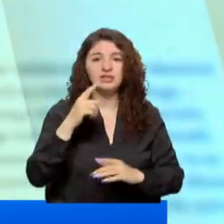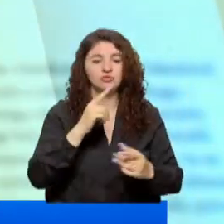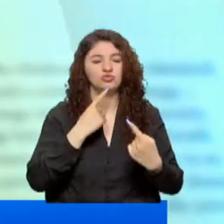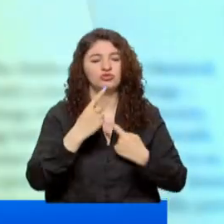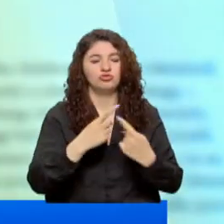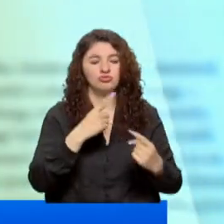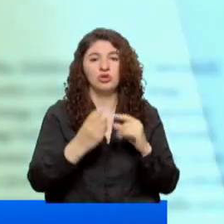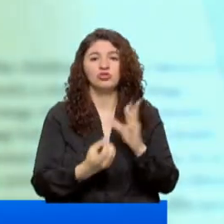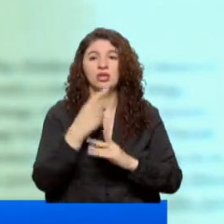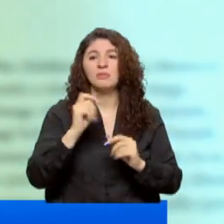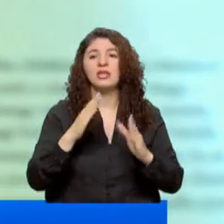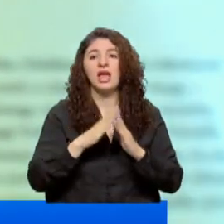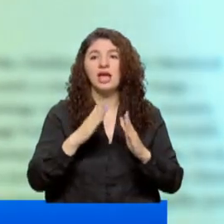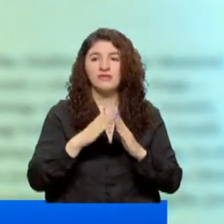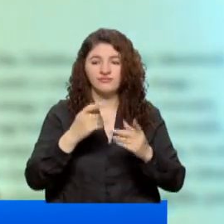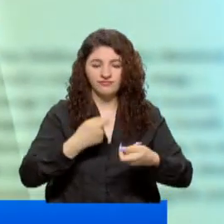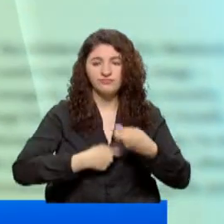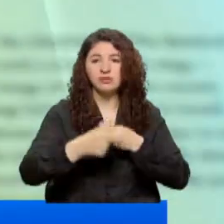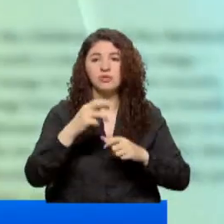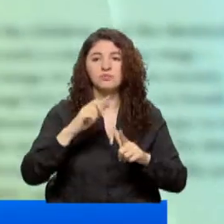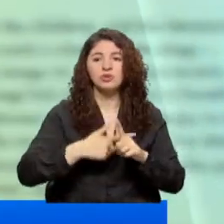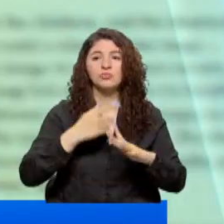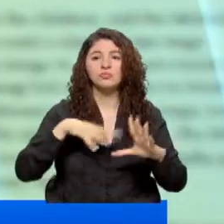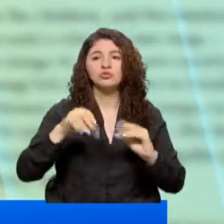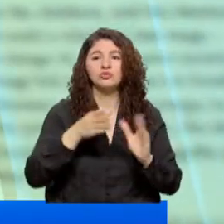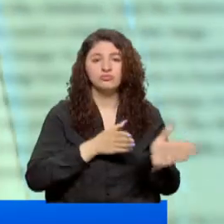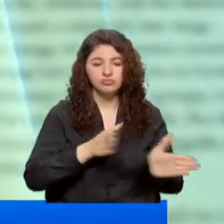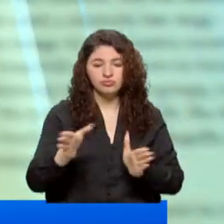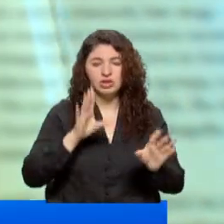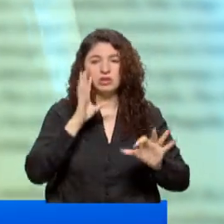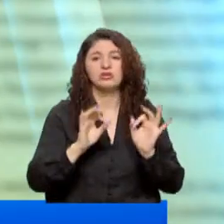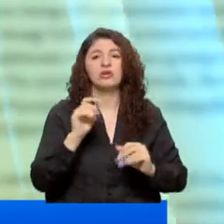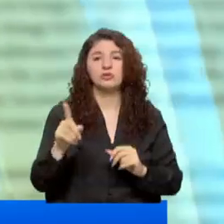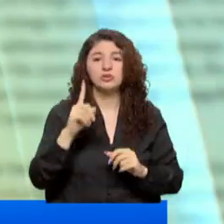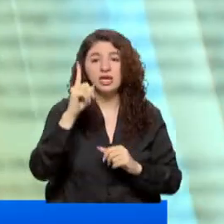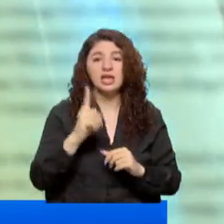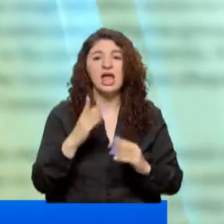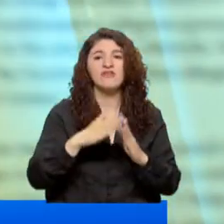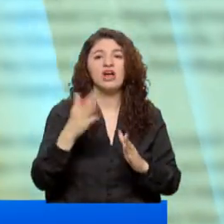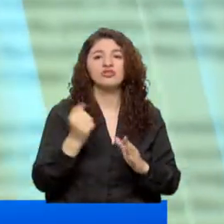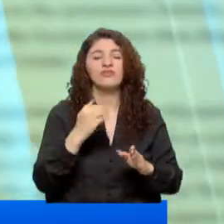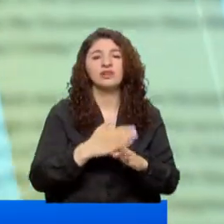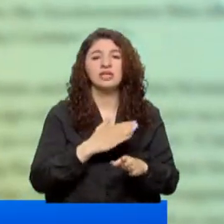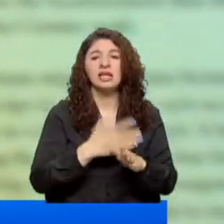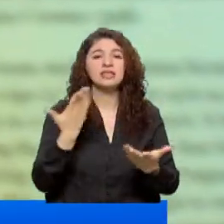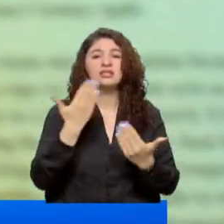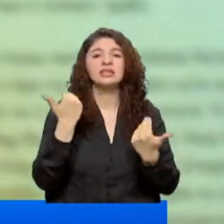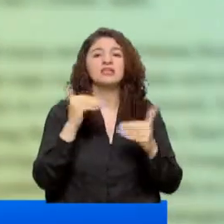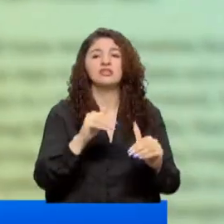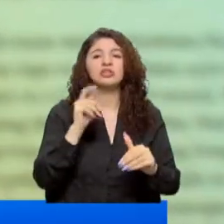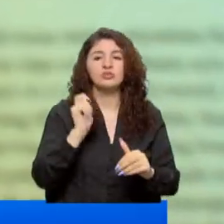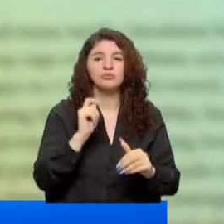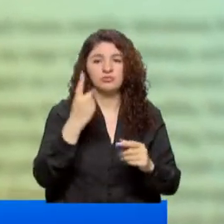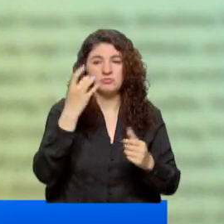istişareleri ile oluşturan konut finansmanı projesini tüm yönleriyle inceliyoruz ilk evine alacak vatandaşlar nasıl